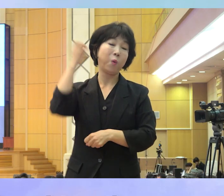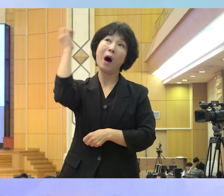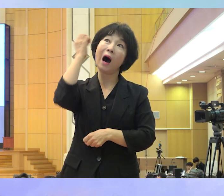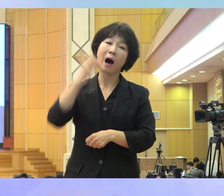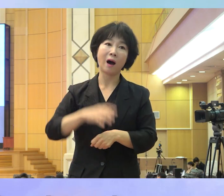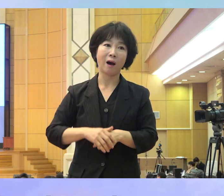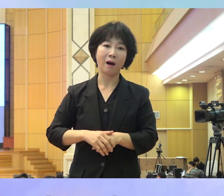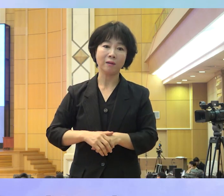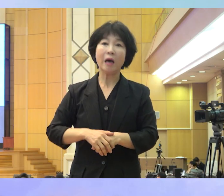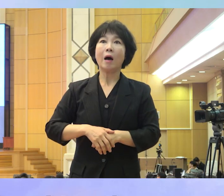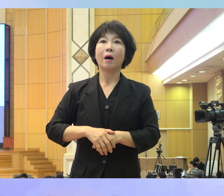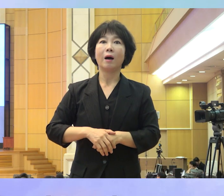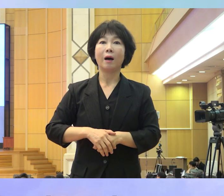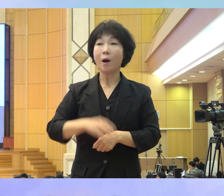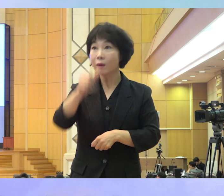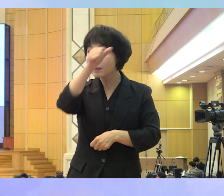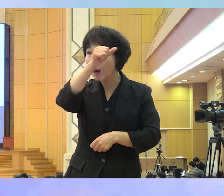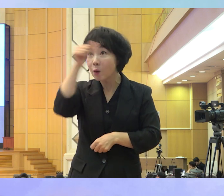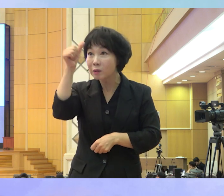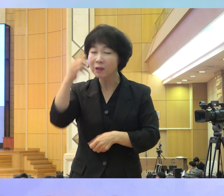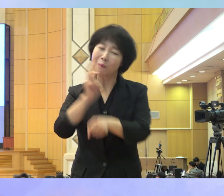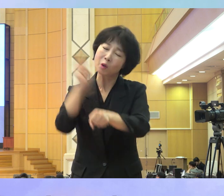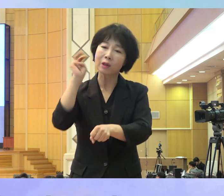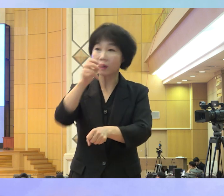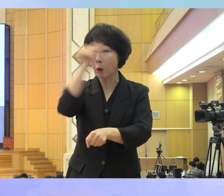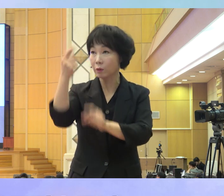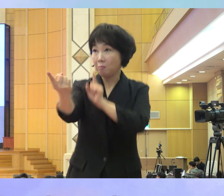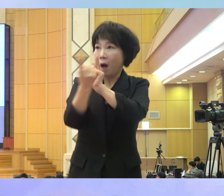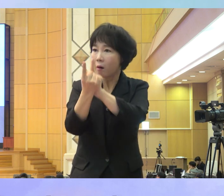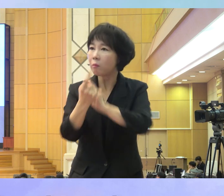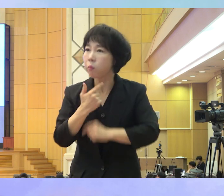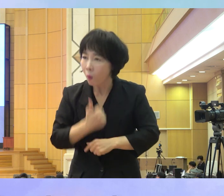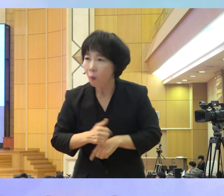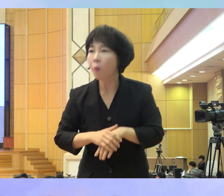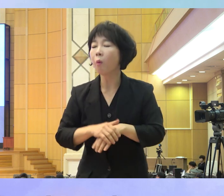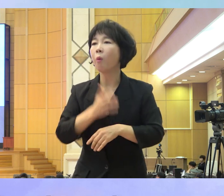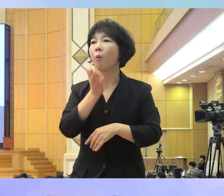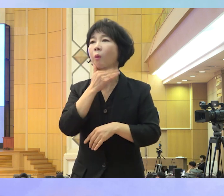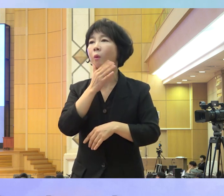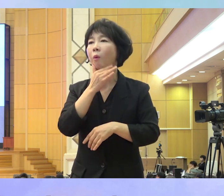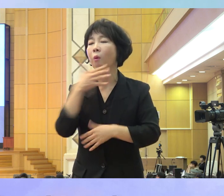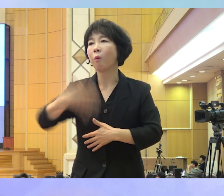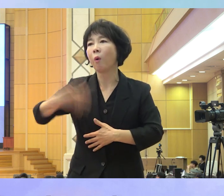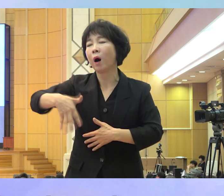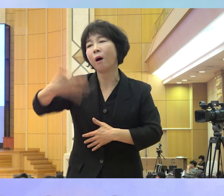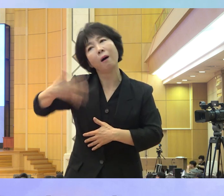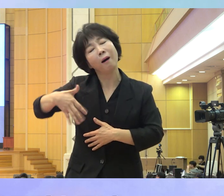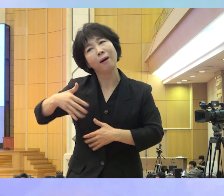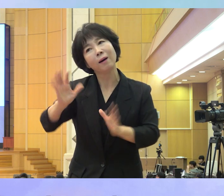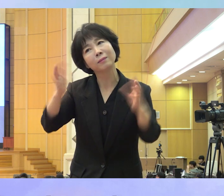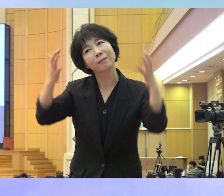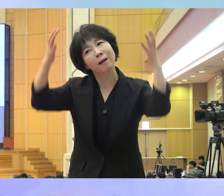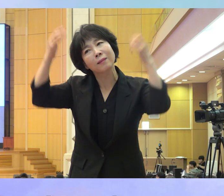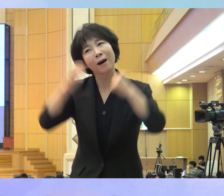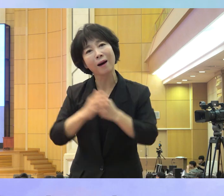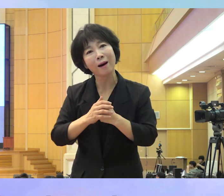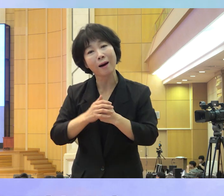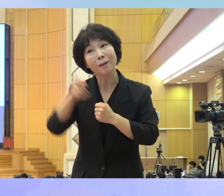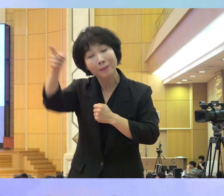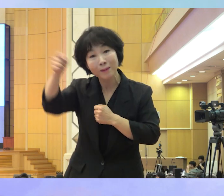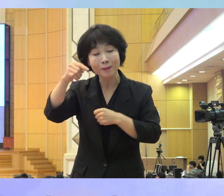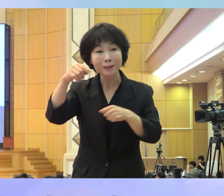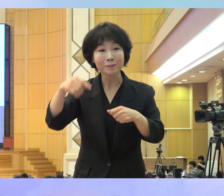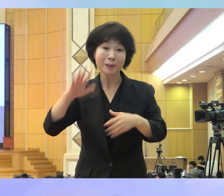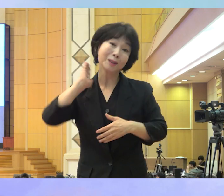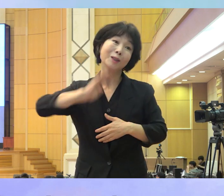전에 제가 그 장로님을 뵀었었는데, 그때 당시에 그분이 뭐라고 하냐면, 경민대학교